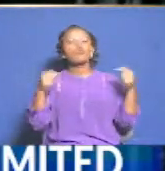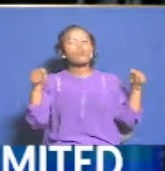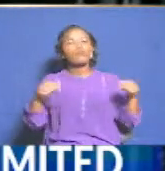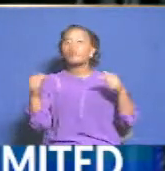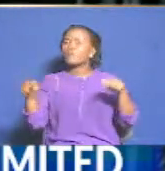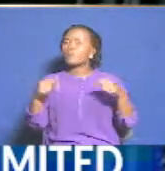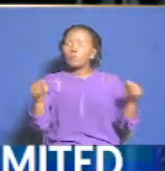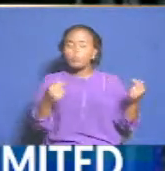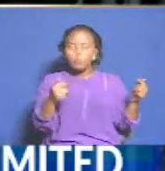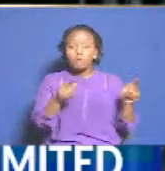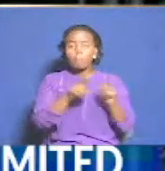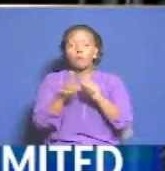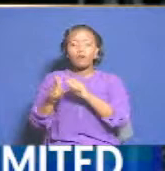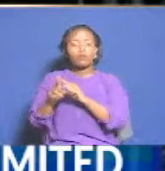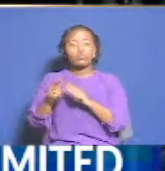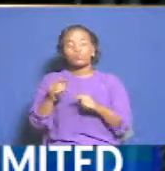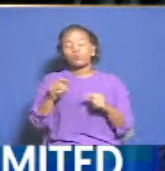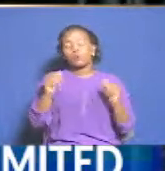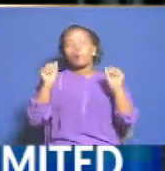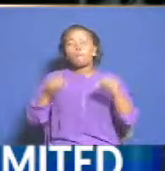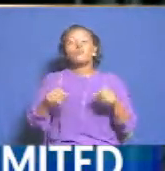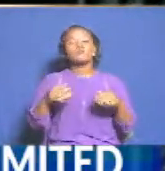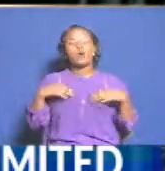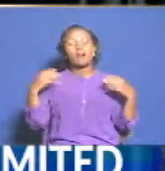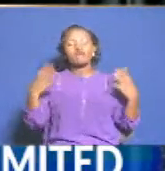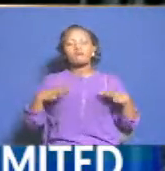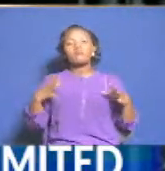na ni kilio na umwagikaji wa damu.